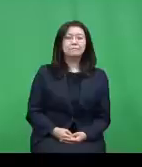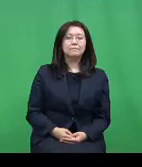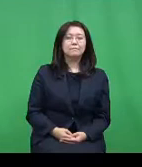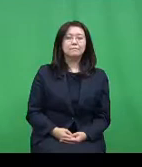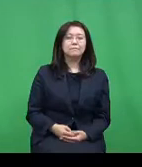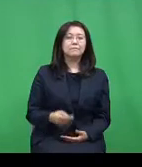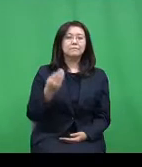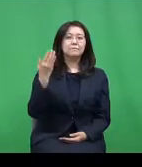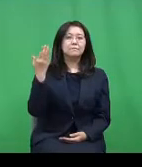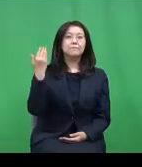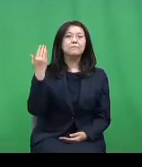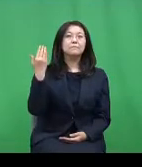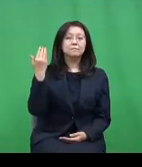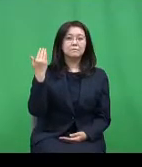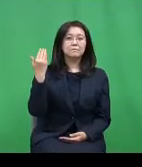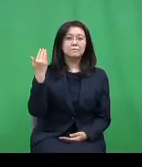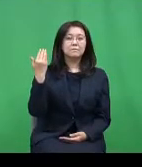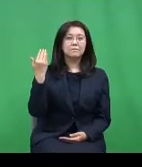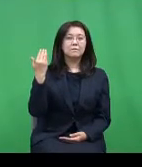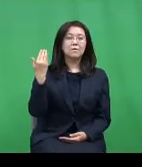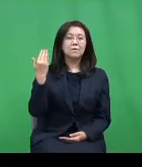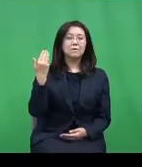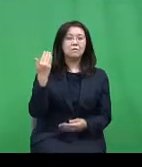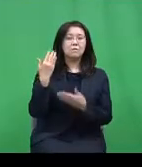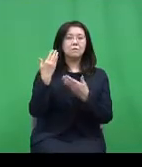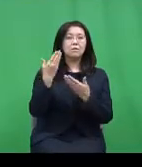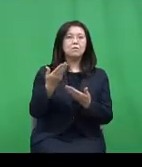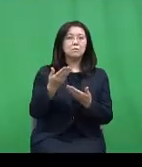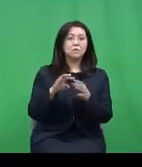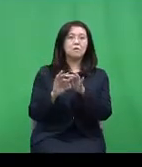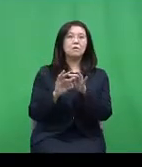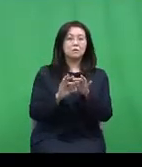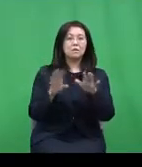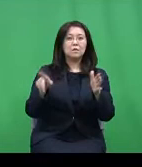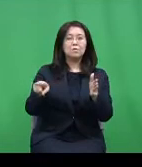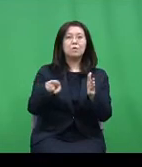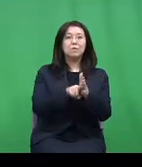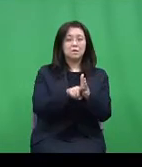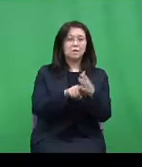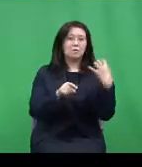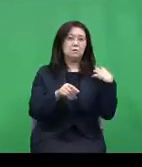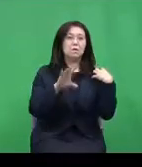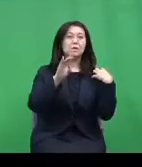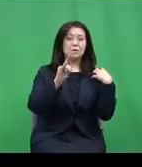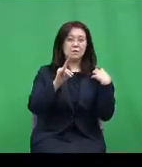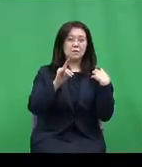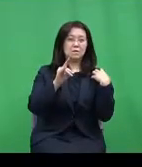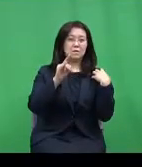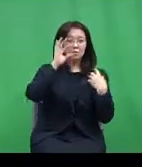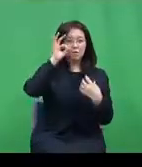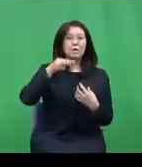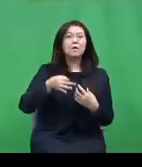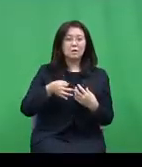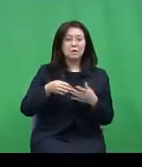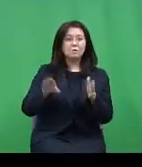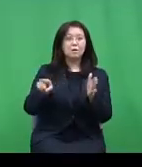財務省の加藤和之です。また知事選に絡んでの質問になってしまうんです が、はい、 改めてこれまでの任期